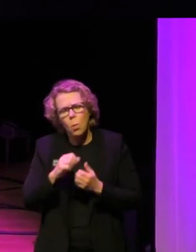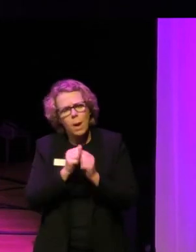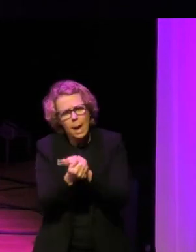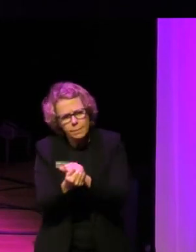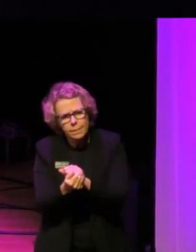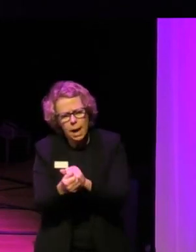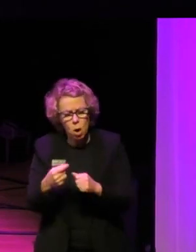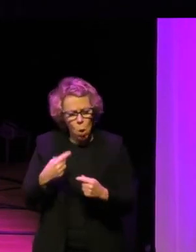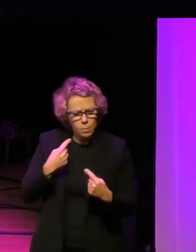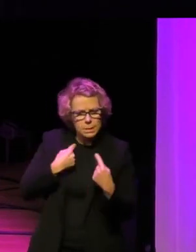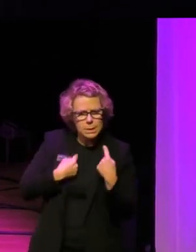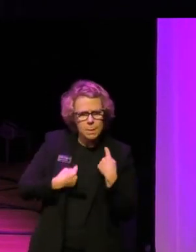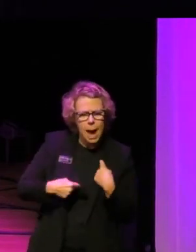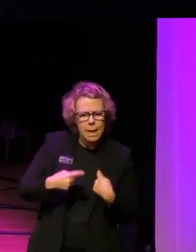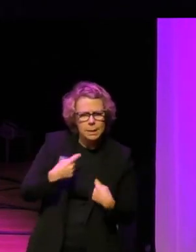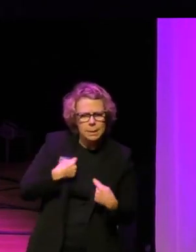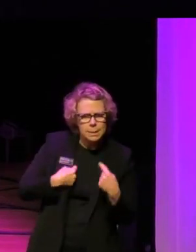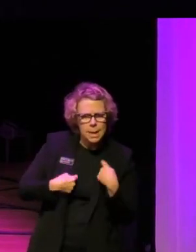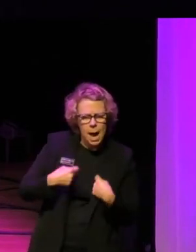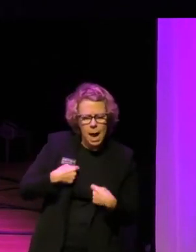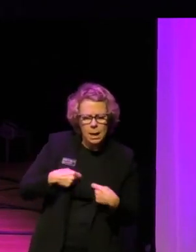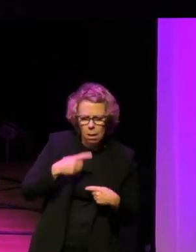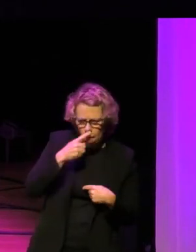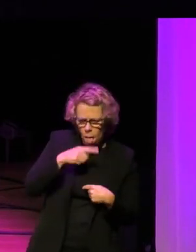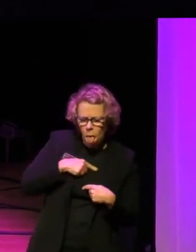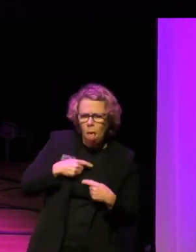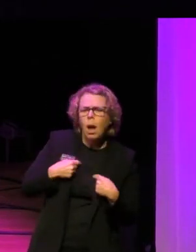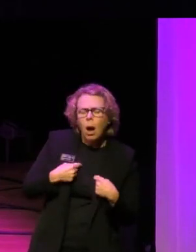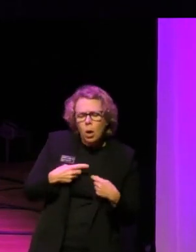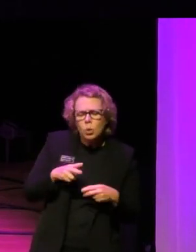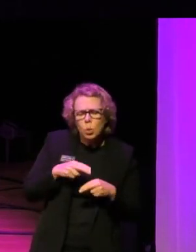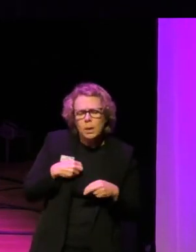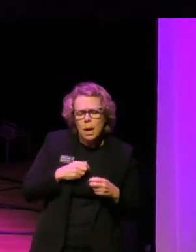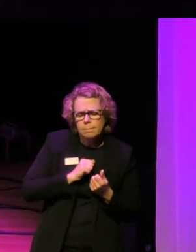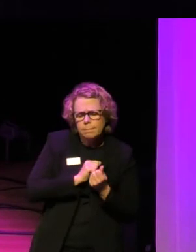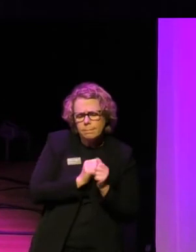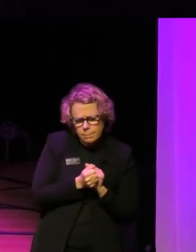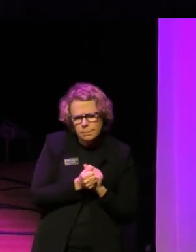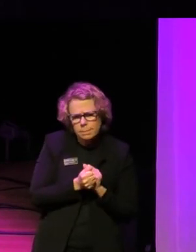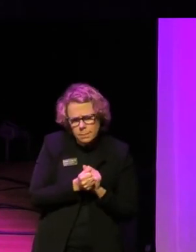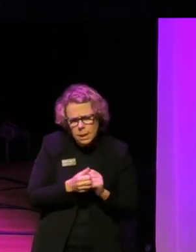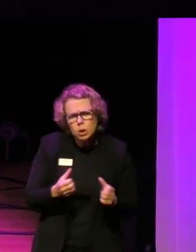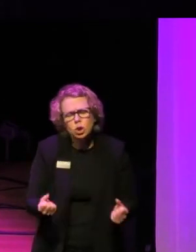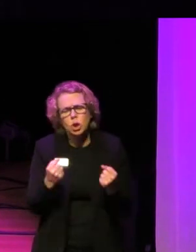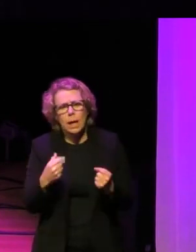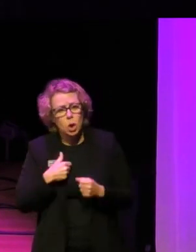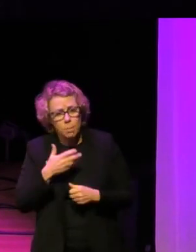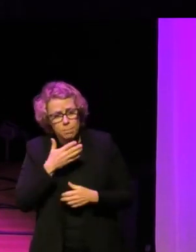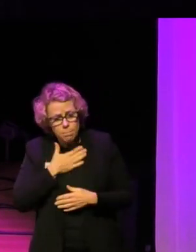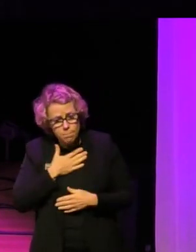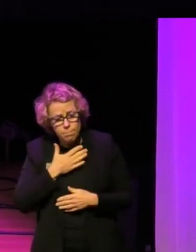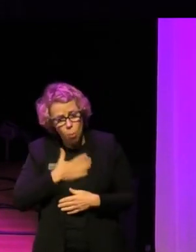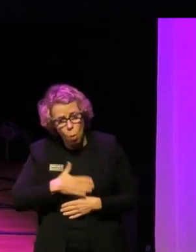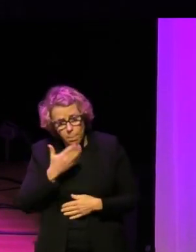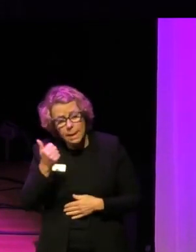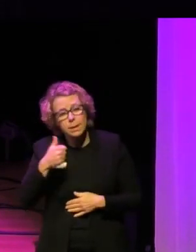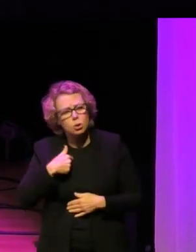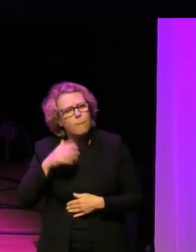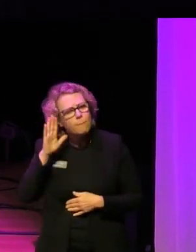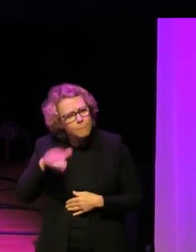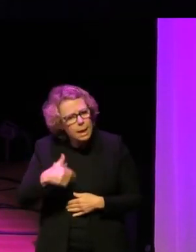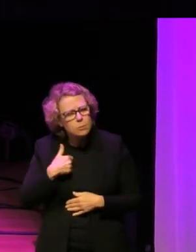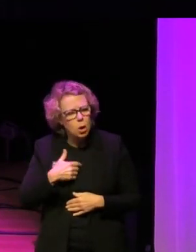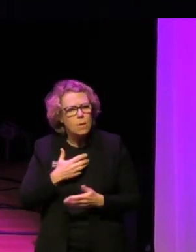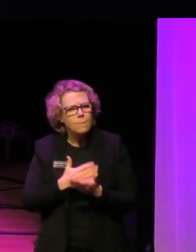det är smärtan, då vi ändrar på det och då vi får styrkan ifrån det. Vi mår bättre idag. Jag vet att jag kommer fortsätta leva i